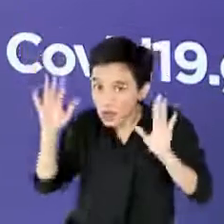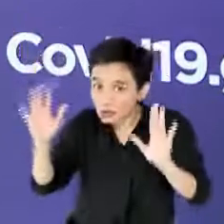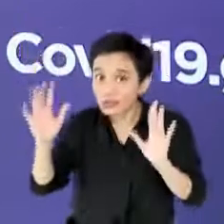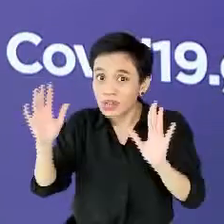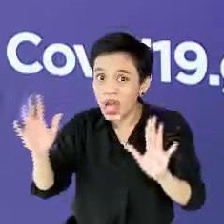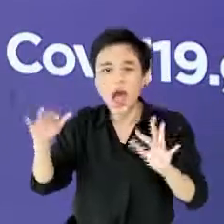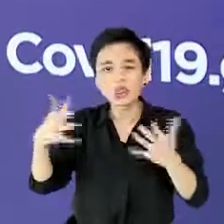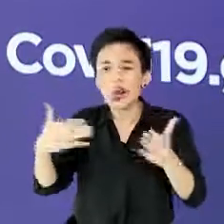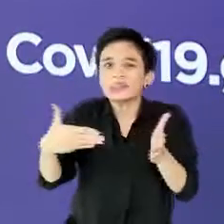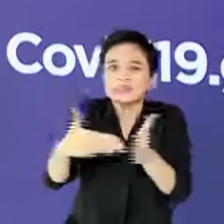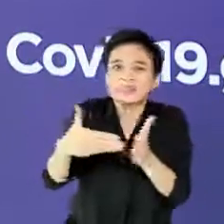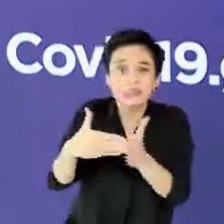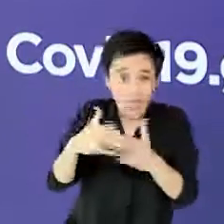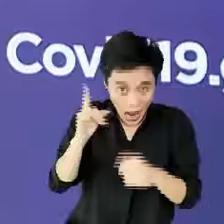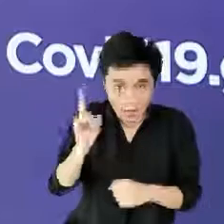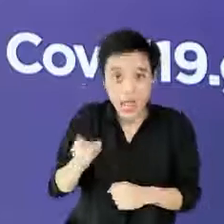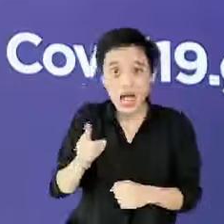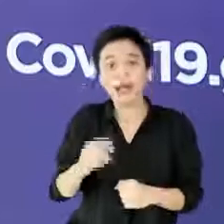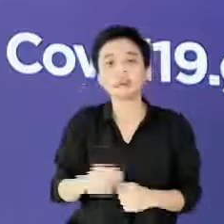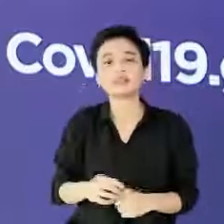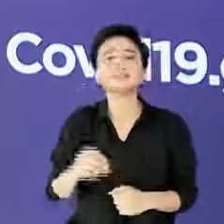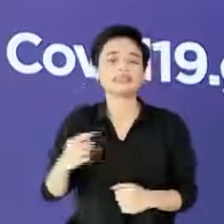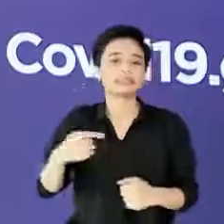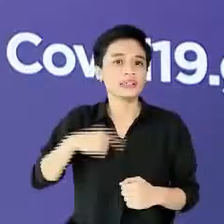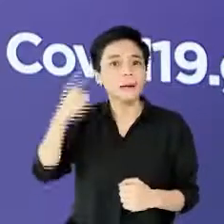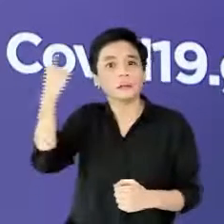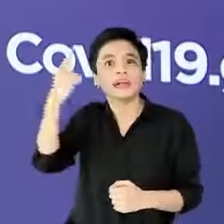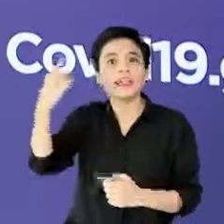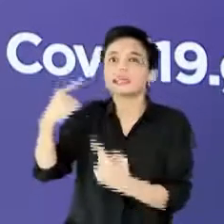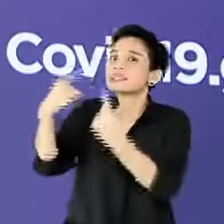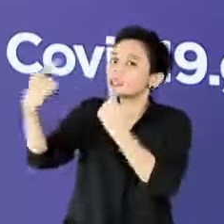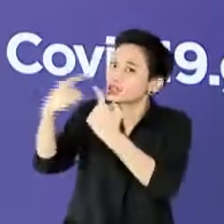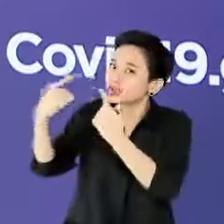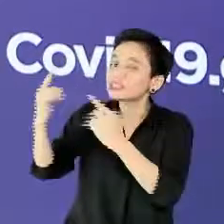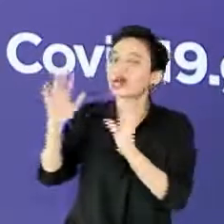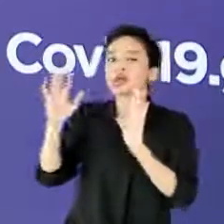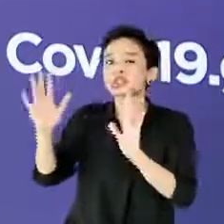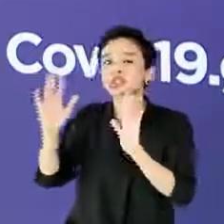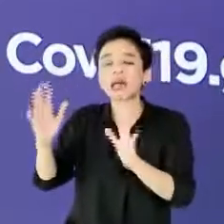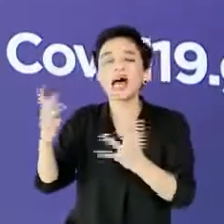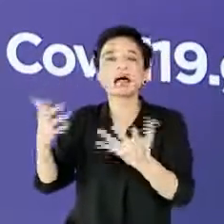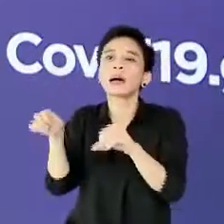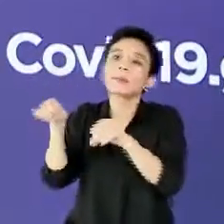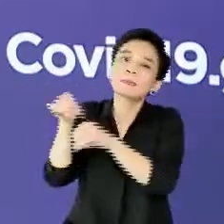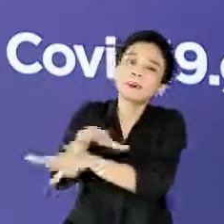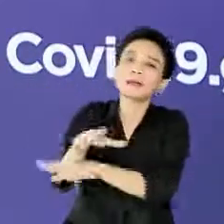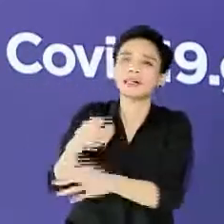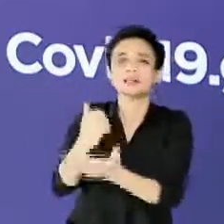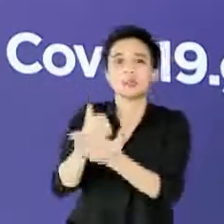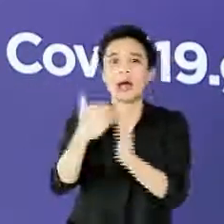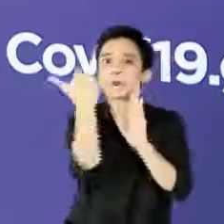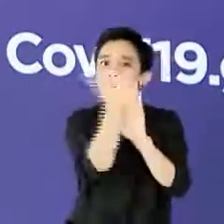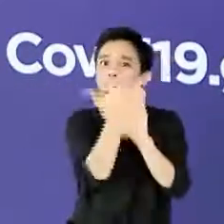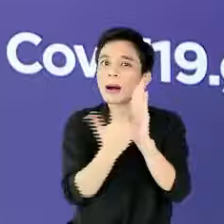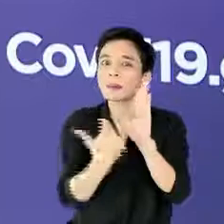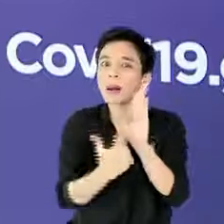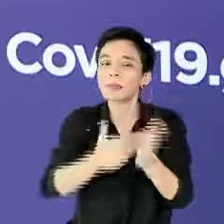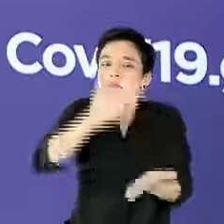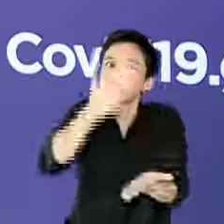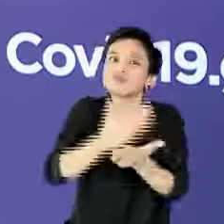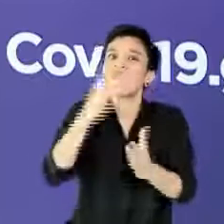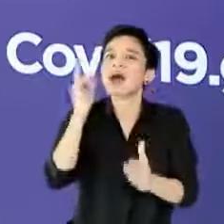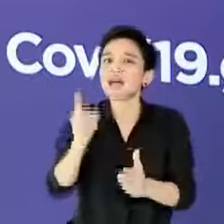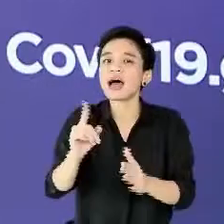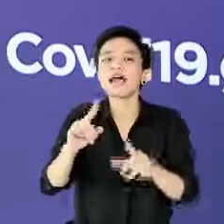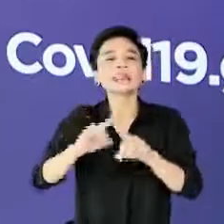begini ya diskusi kita memang eh terutama bagaimana implementasi dari setiap regulasi yang kita tetapkan